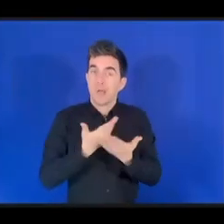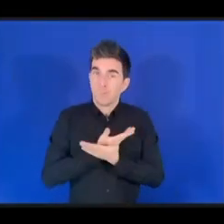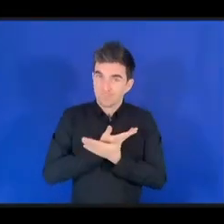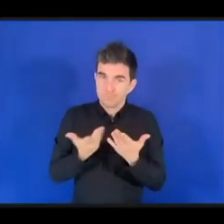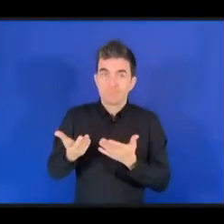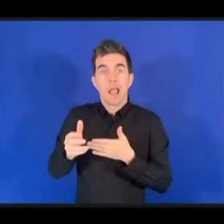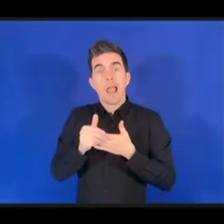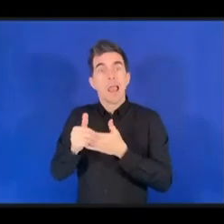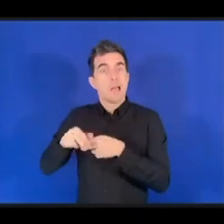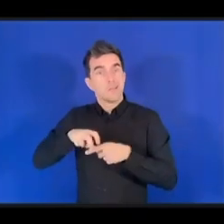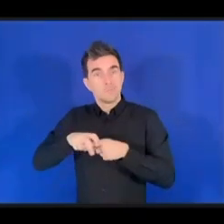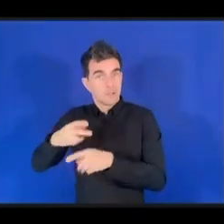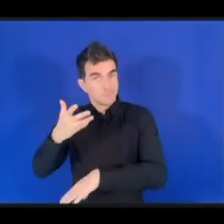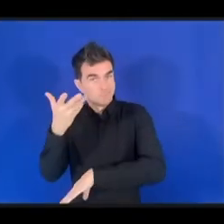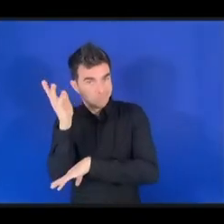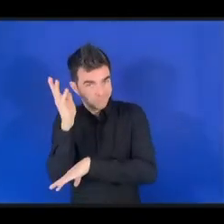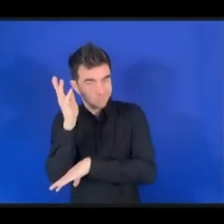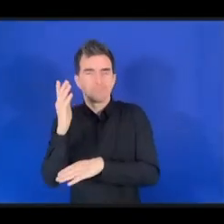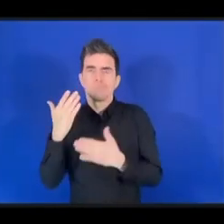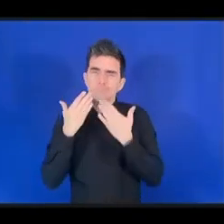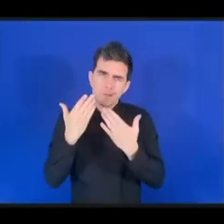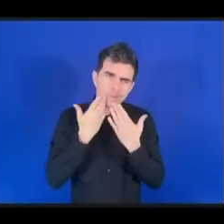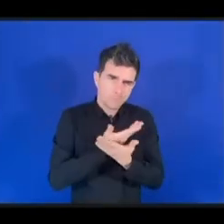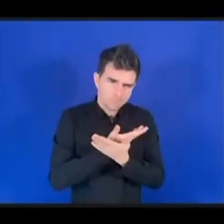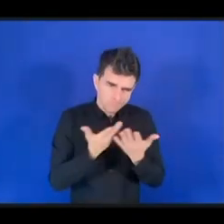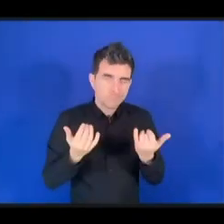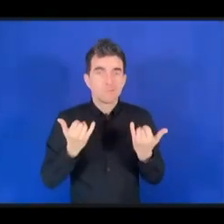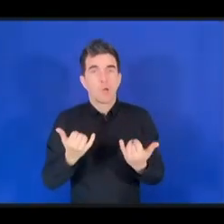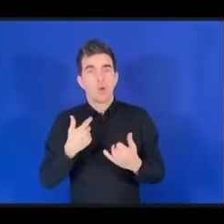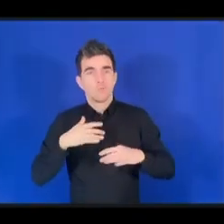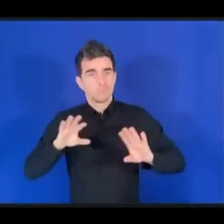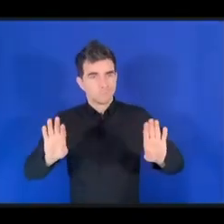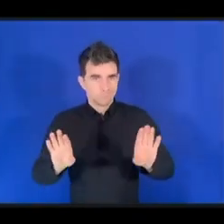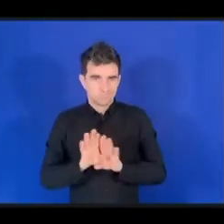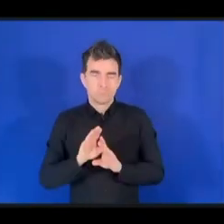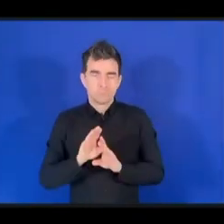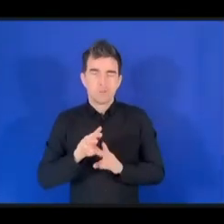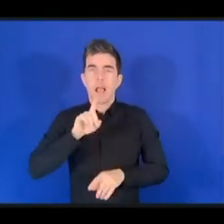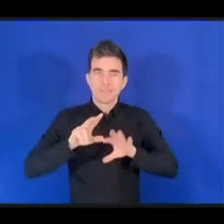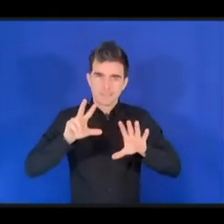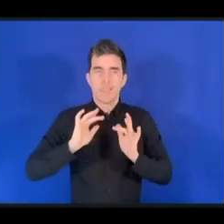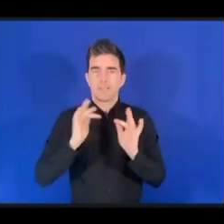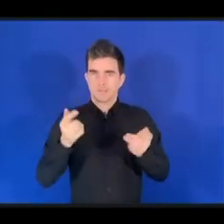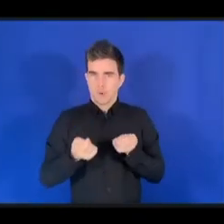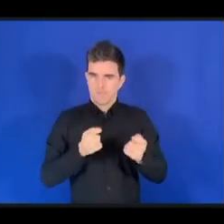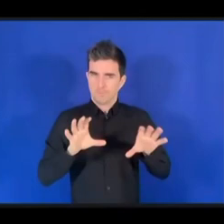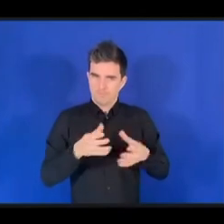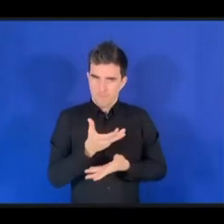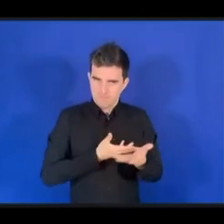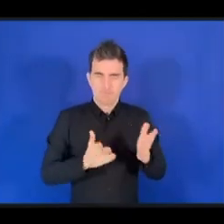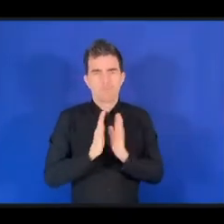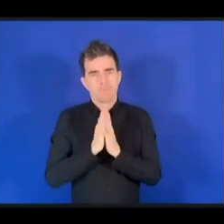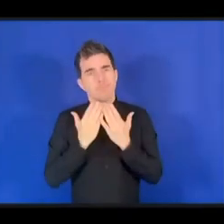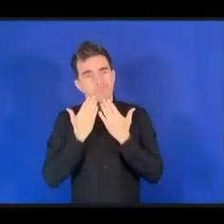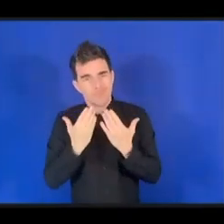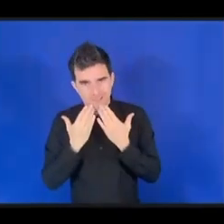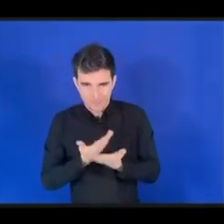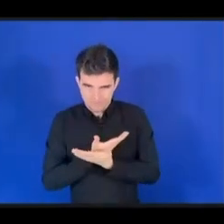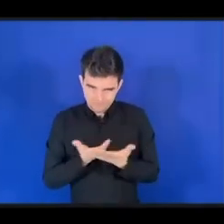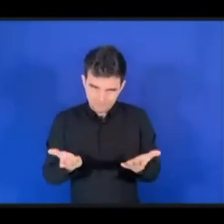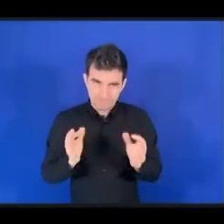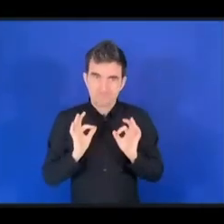感謝も申し上げたいと思いますはい以上ですありがとうござい